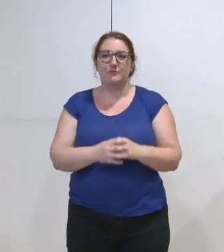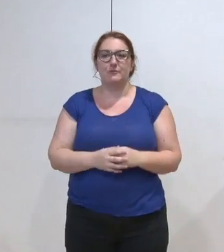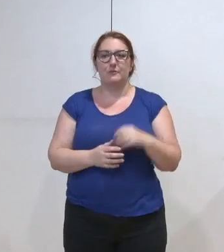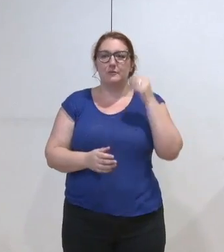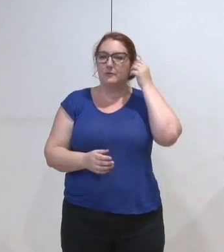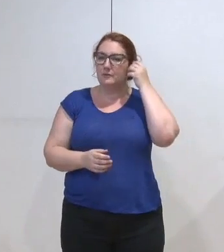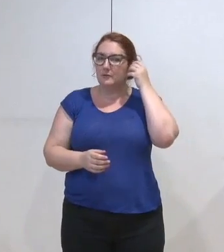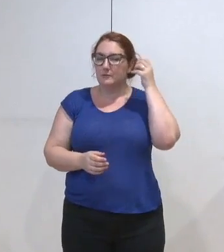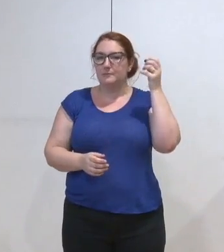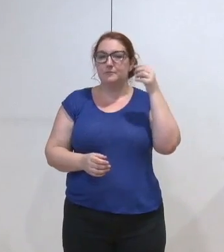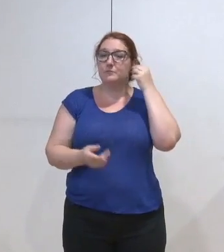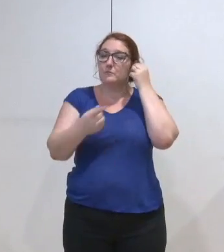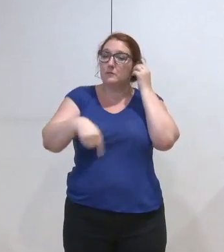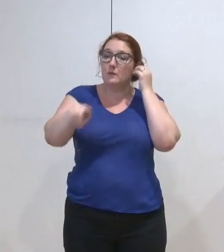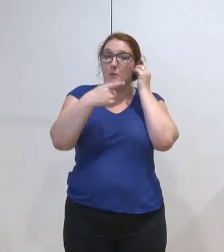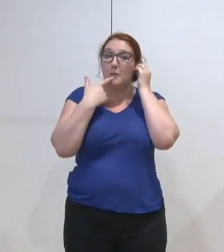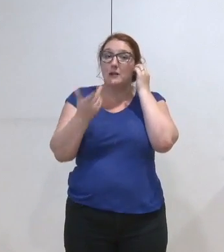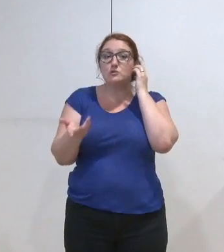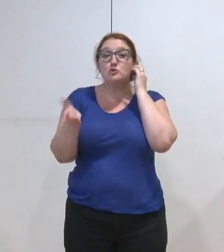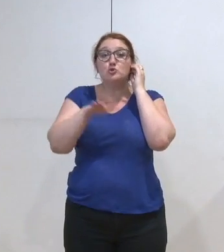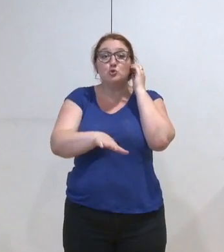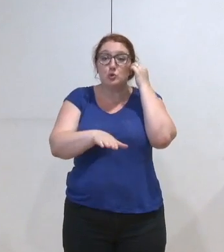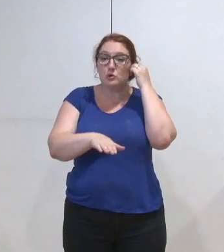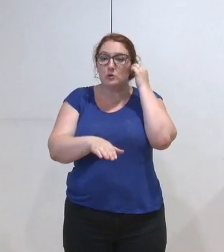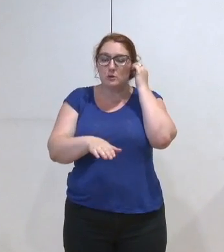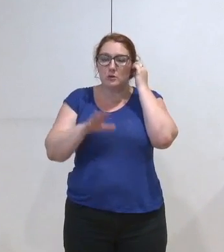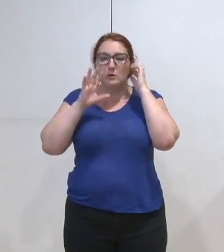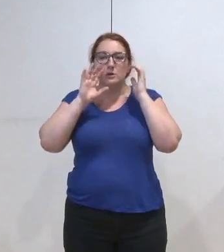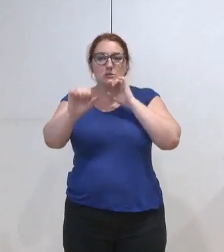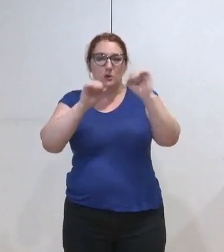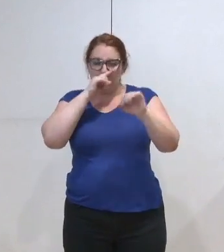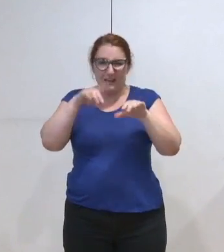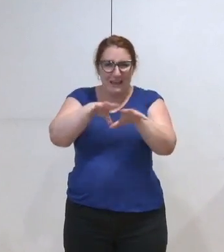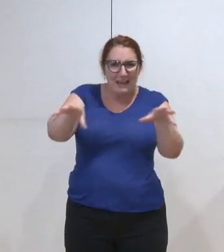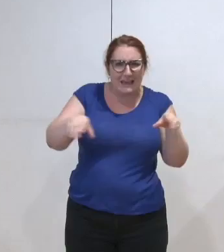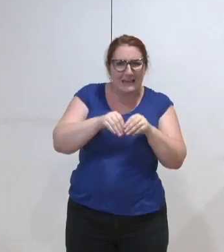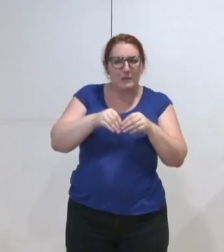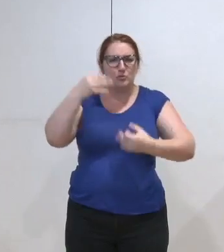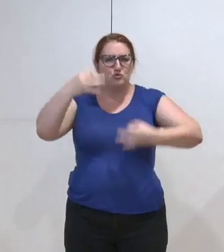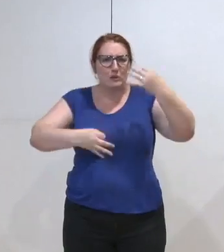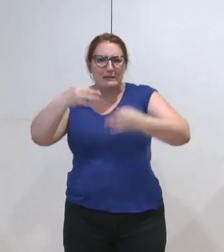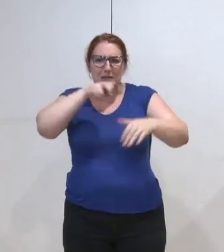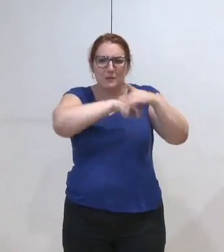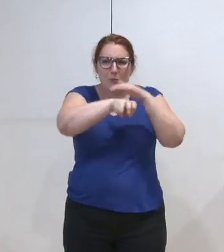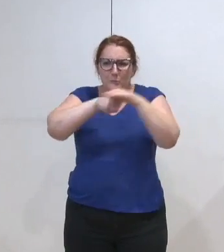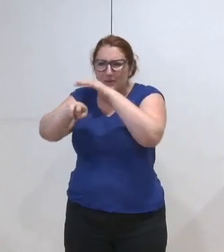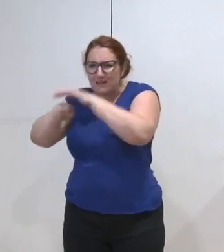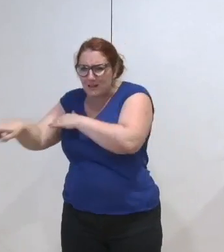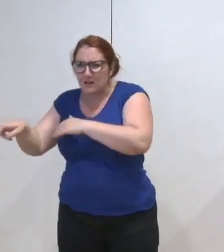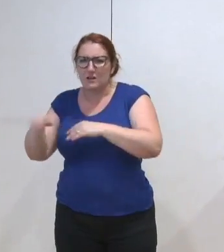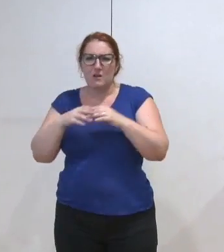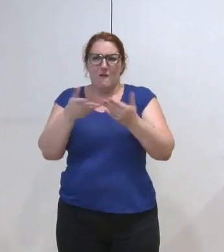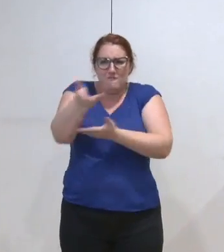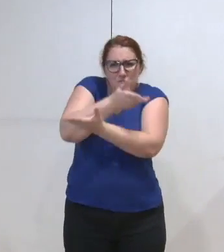et dont vous parlez dans le document j'ai repéré une équipe juridique mobile un Forum des